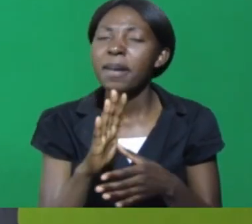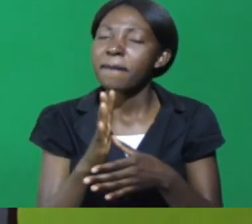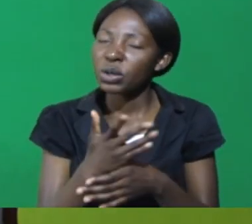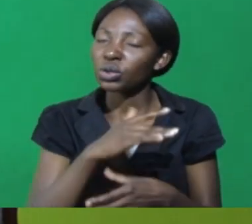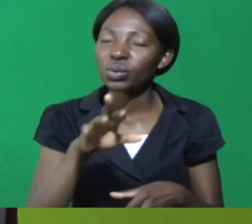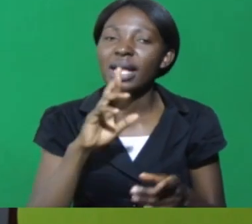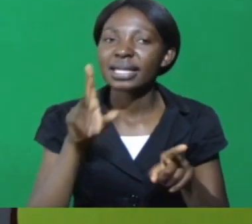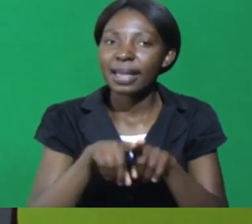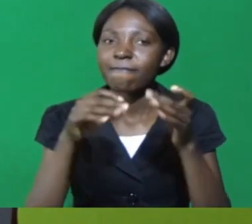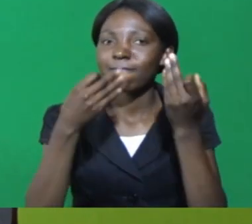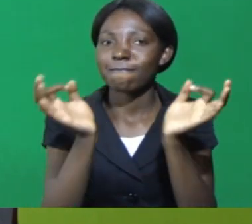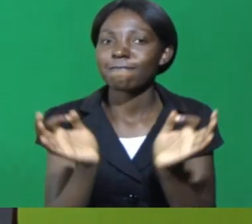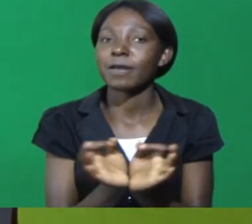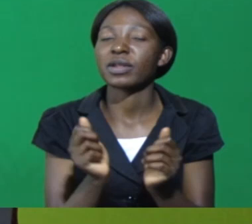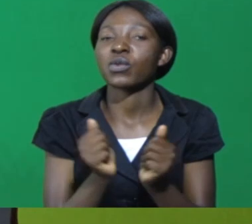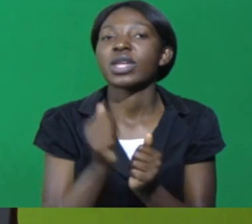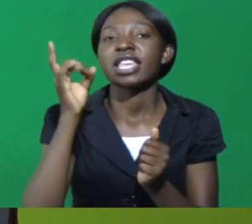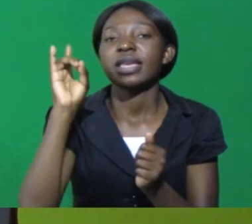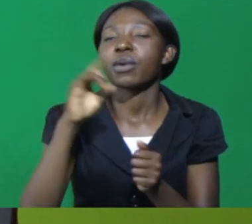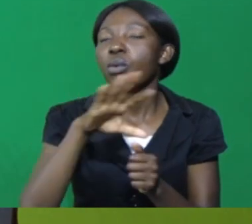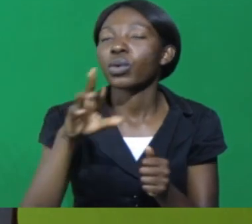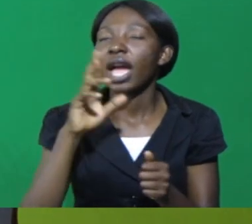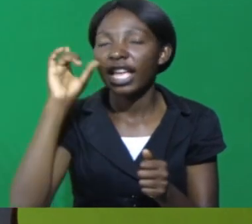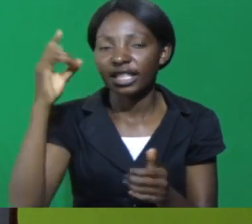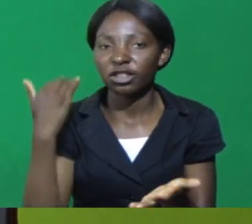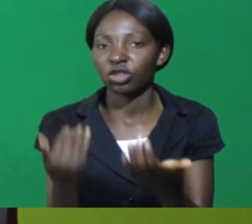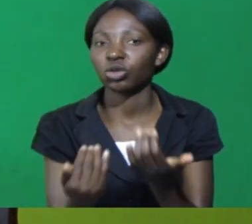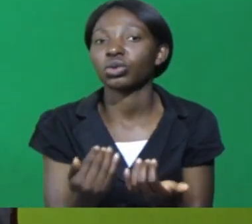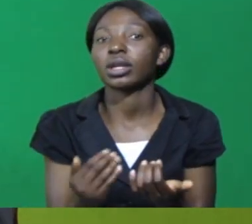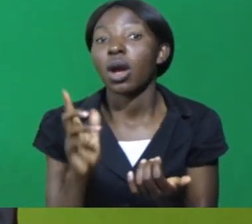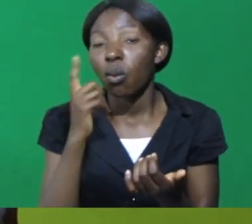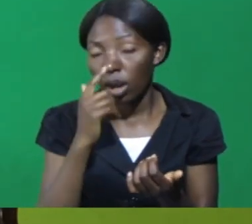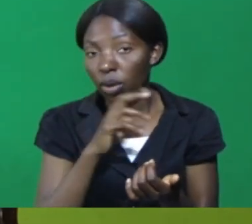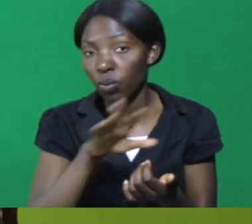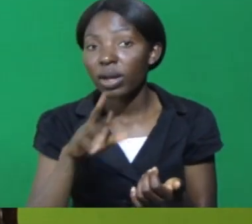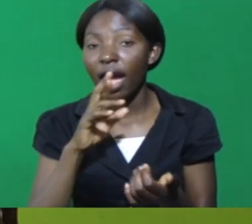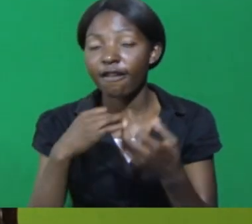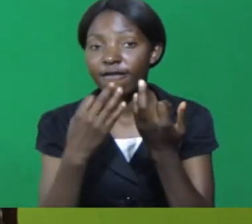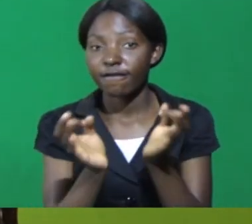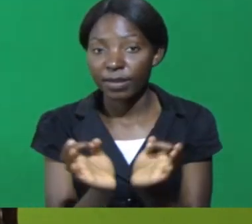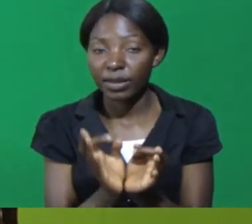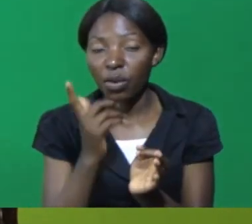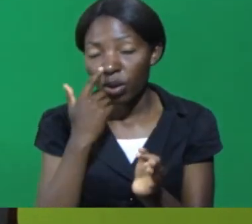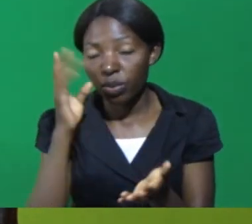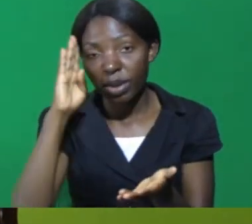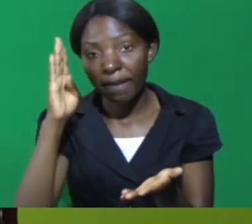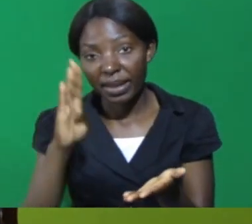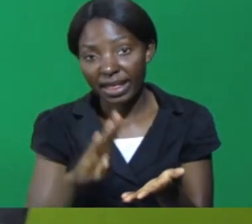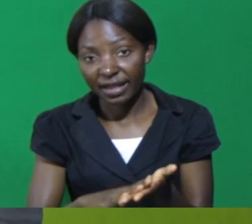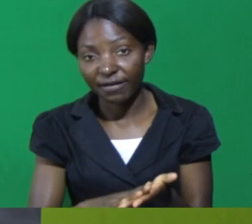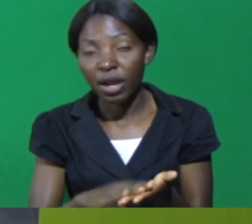hama. Right. Tiri vana vake. kuti tiri hama. Kureva kuti kana taakutenda tave